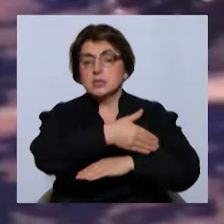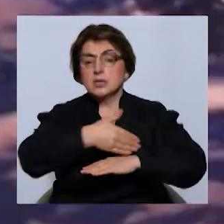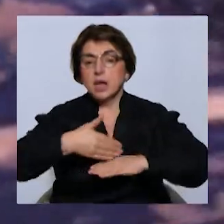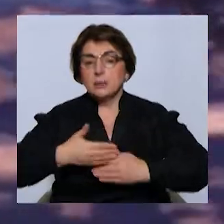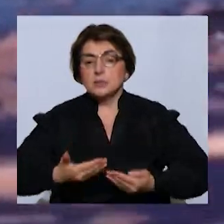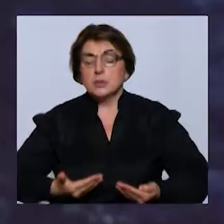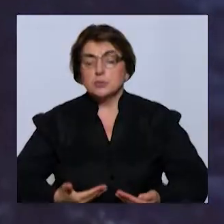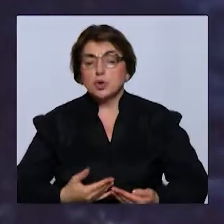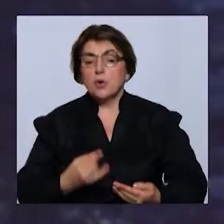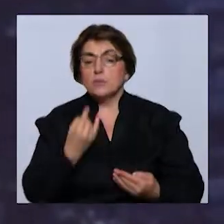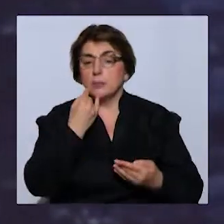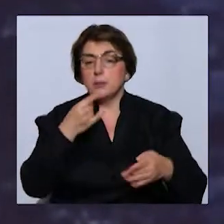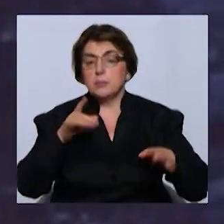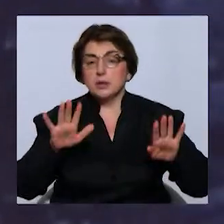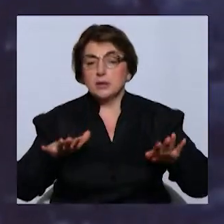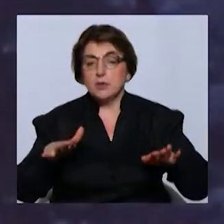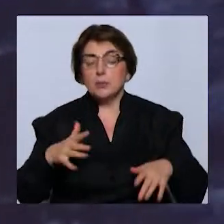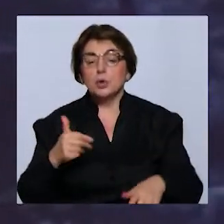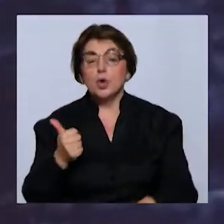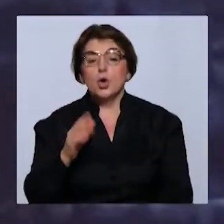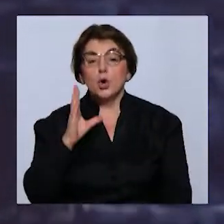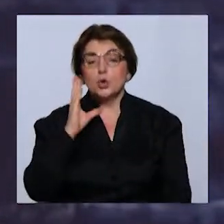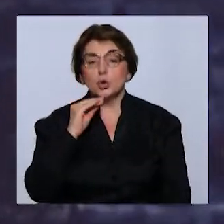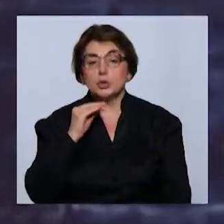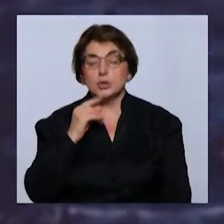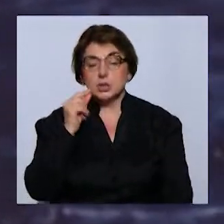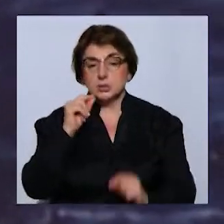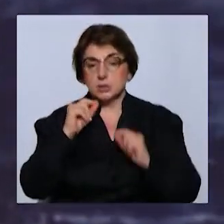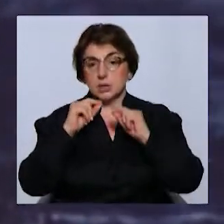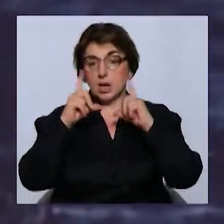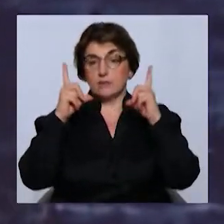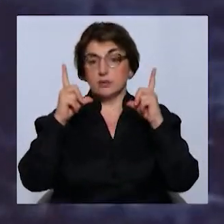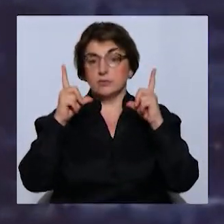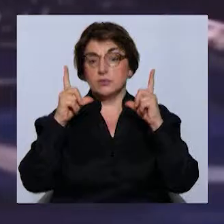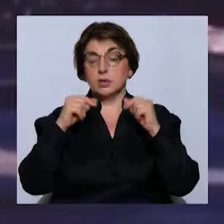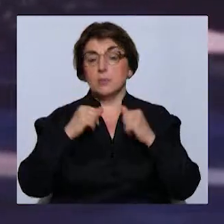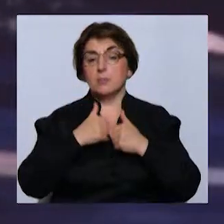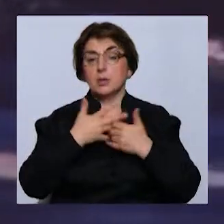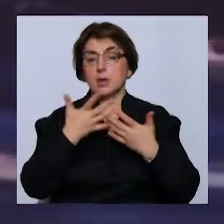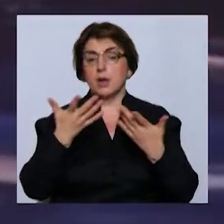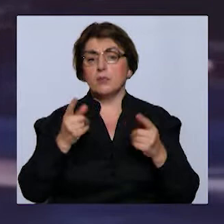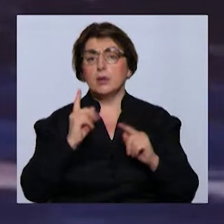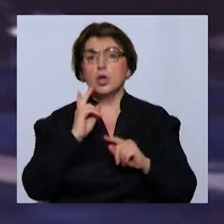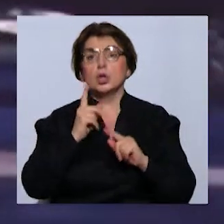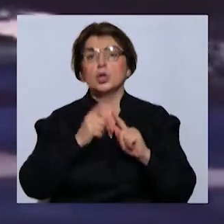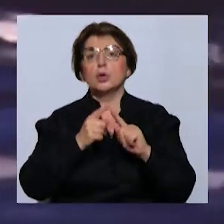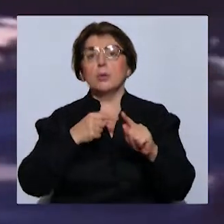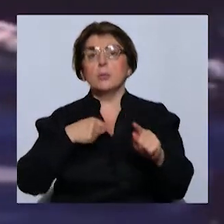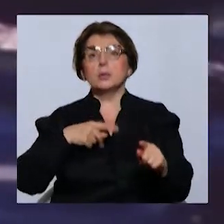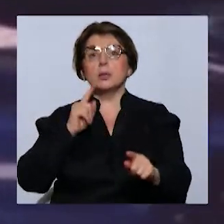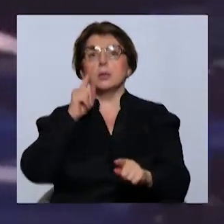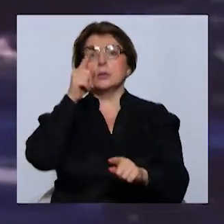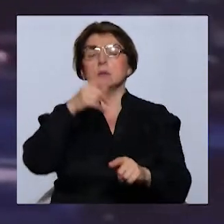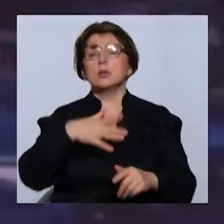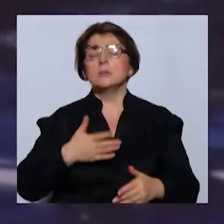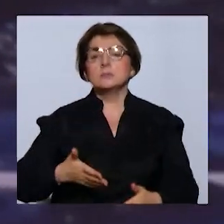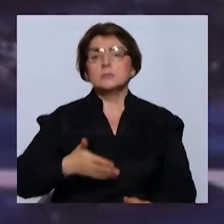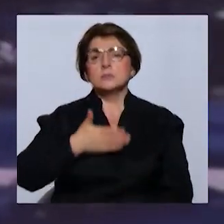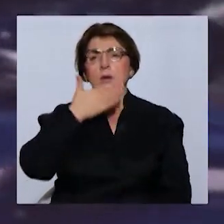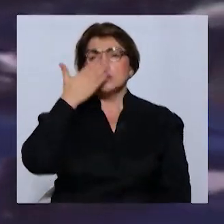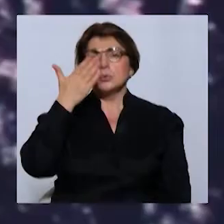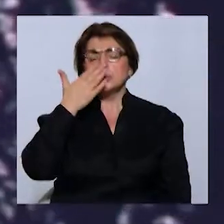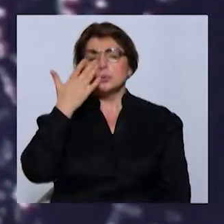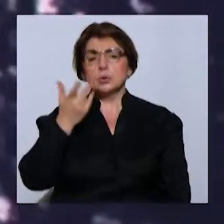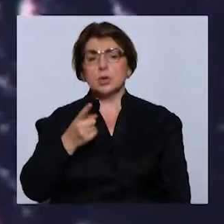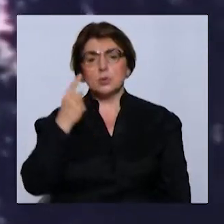ორგანიზმი, ესე იგი, როდესაც გავიღვიძე მრავალი კილომეტრის მანძილზე იდგა ნავთობის საშინელი სუნი